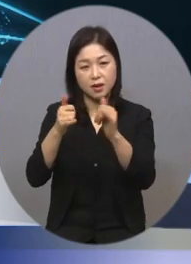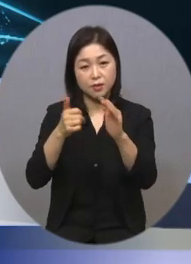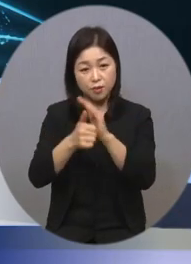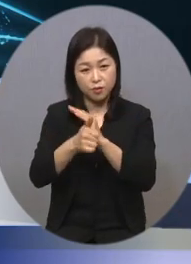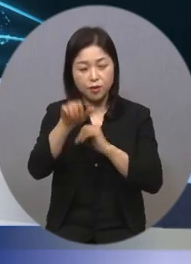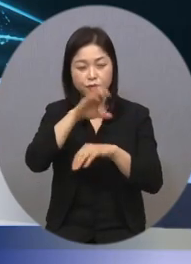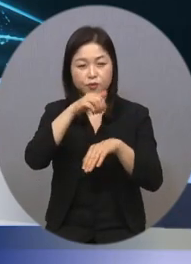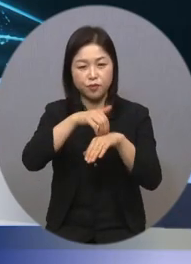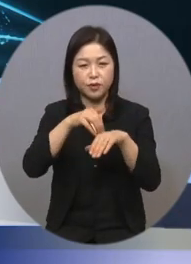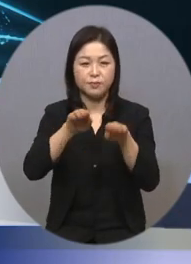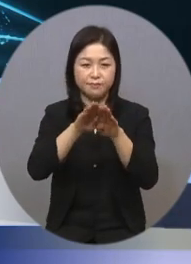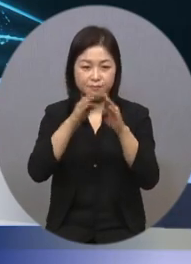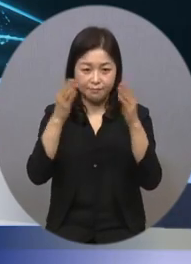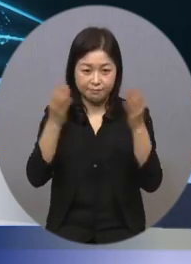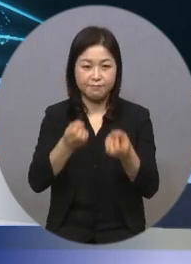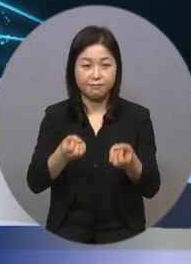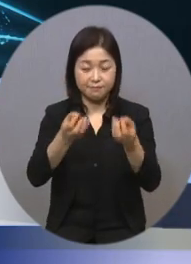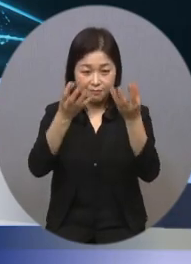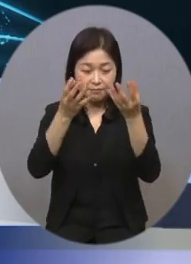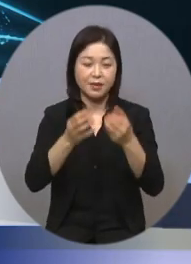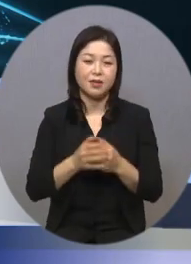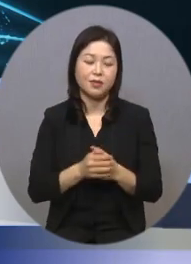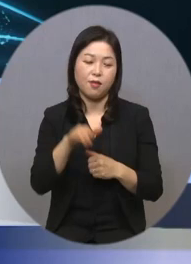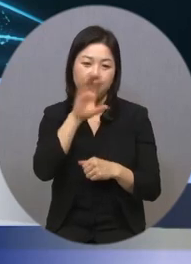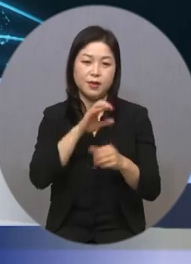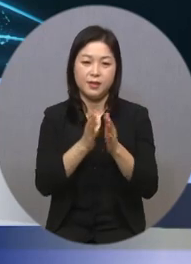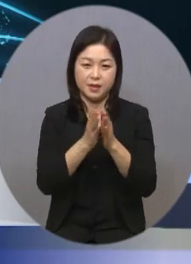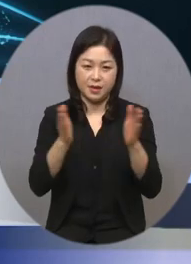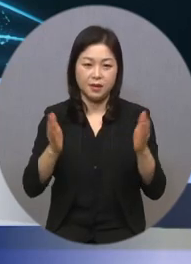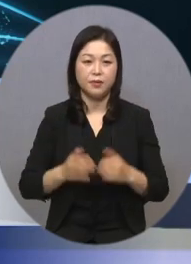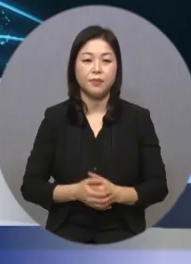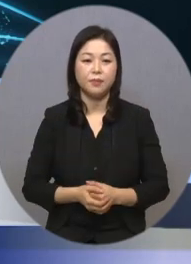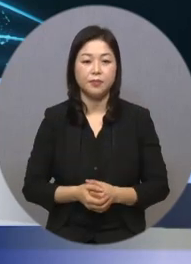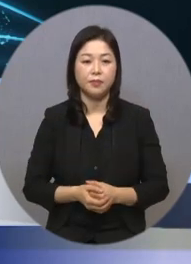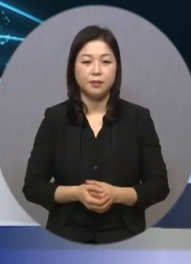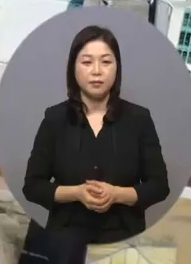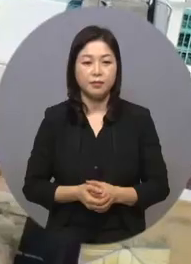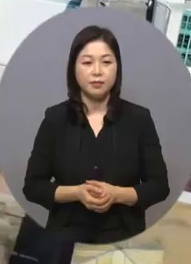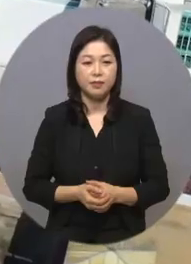첫발을 내딛었는데요. 현장에 박성용 기자가 다녀왔습니다.